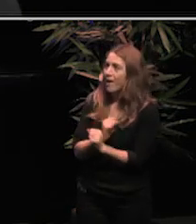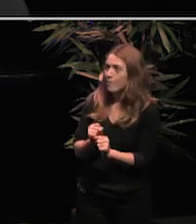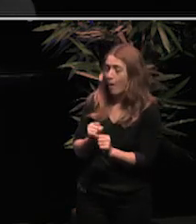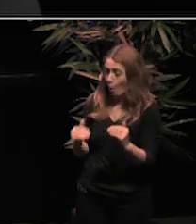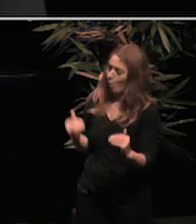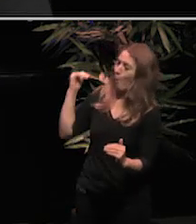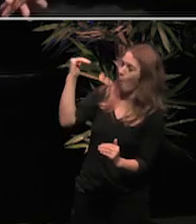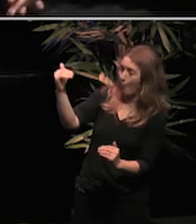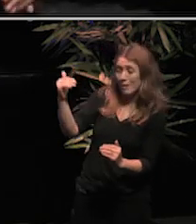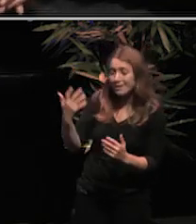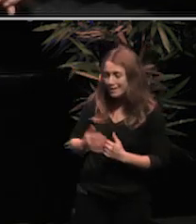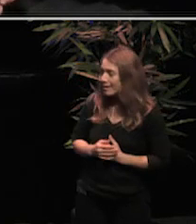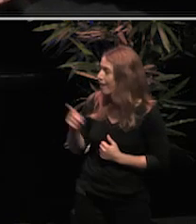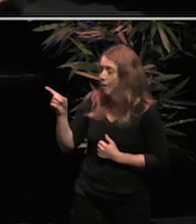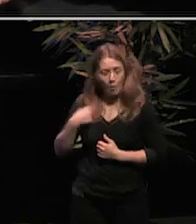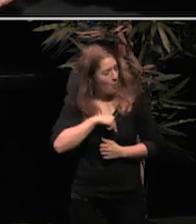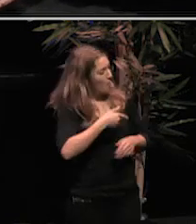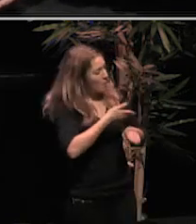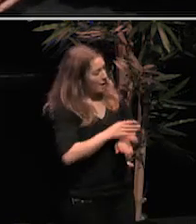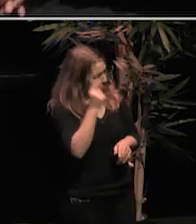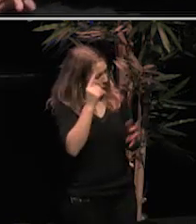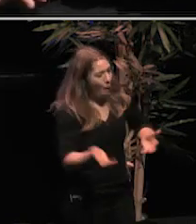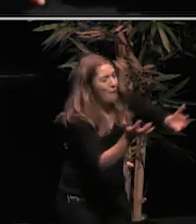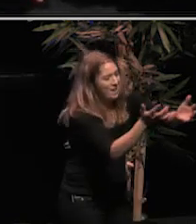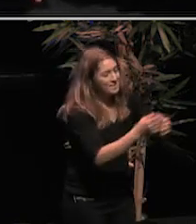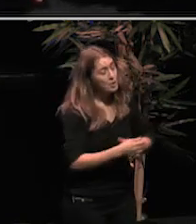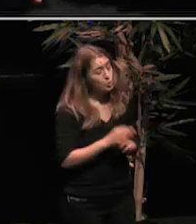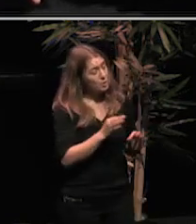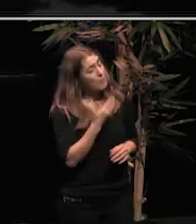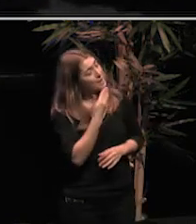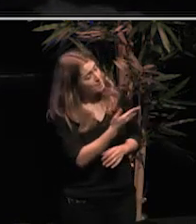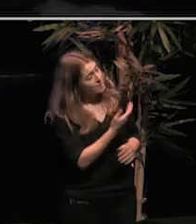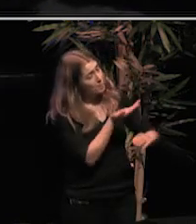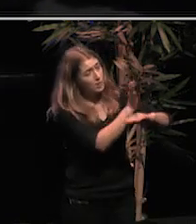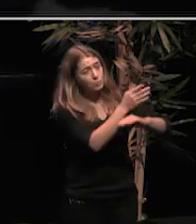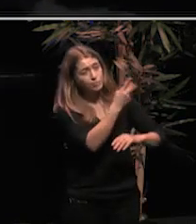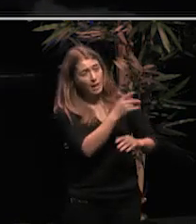beaucoup d'envie. Bah écoute, on sera tous là pour te soutenir et vraiment merci d'avoir partagé